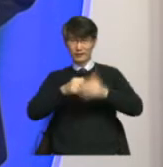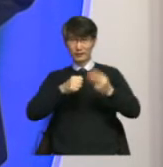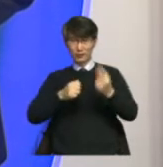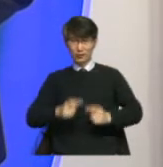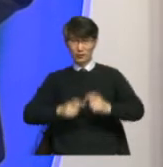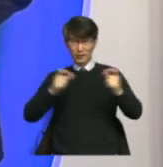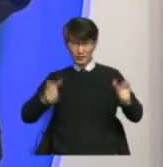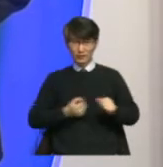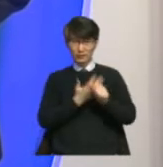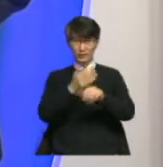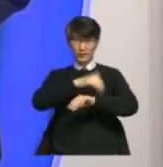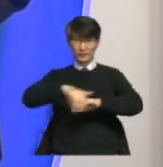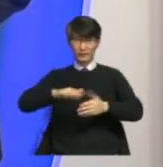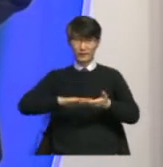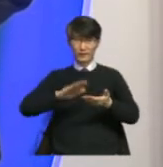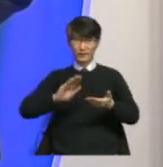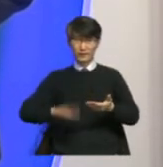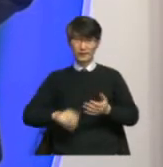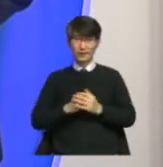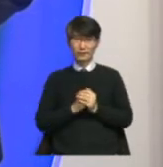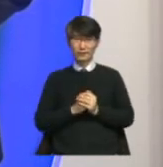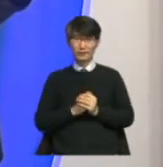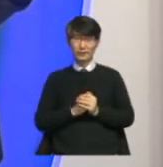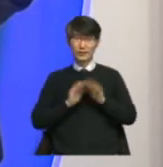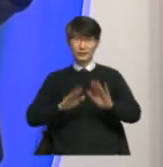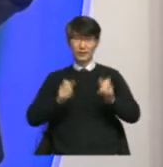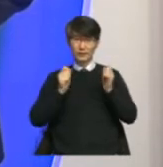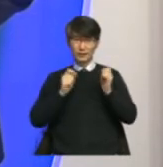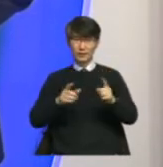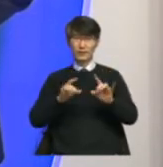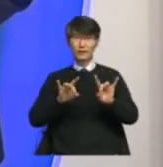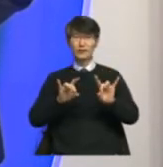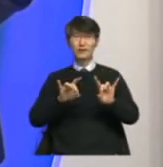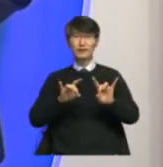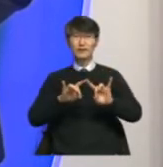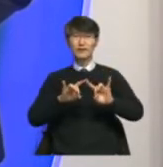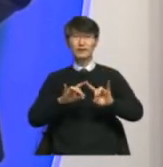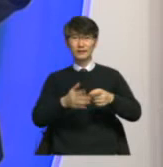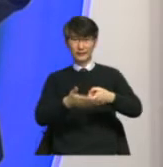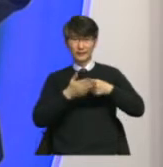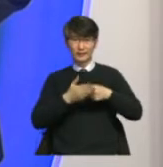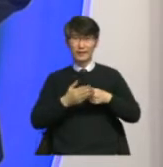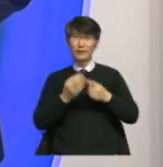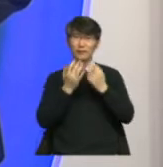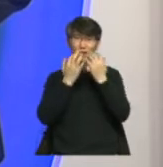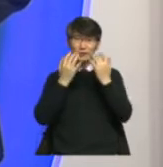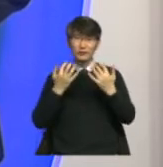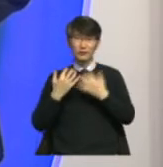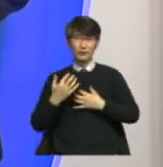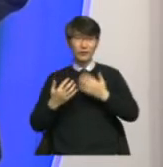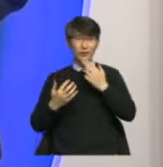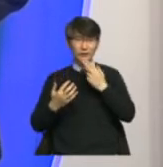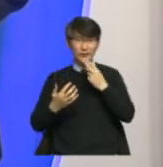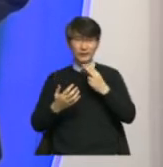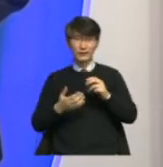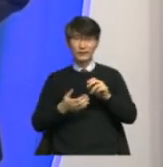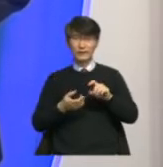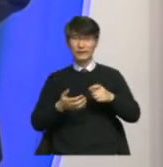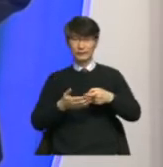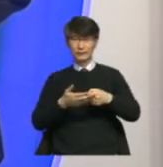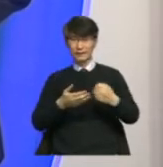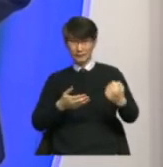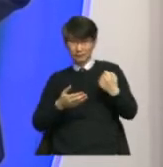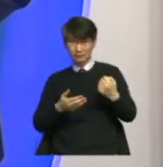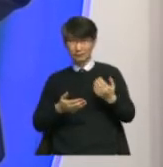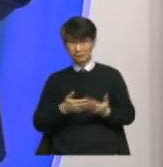확대 보급하기 겠다는 계획입니다 이번 기회에 전기요금도 아끼고 미세먼지 걱정 없는 친환경 에너지 생산의 동참 해